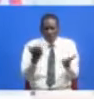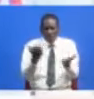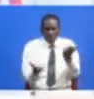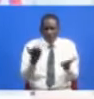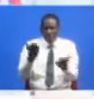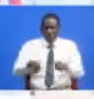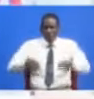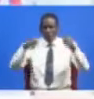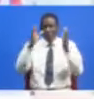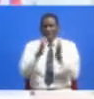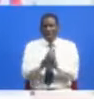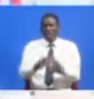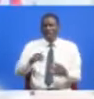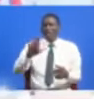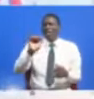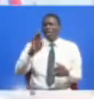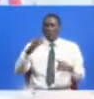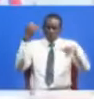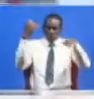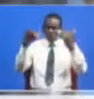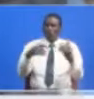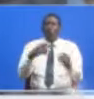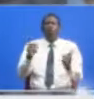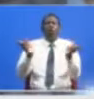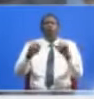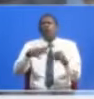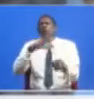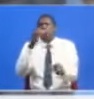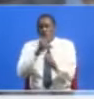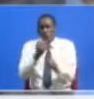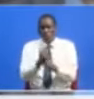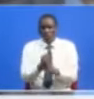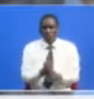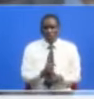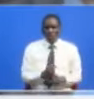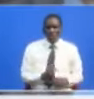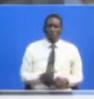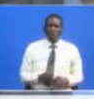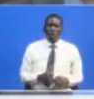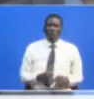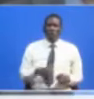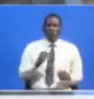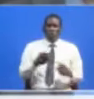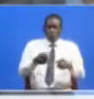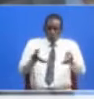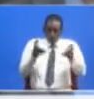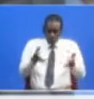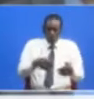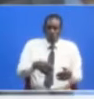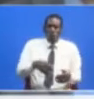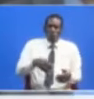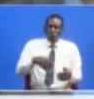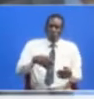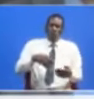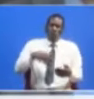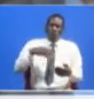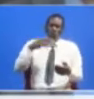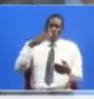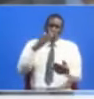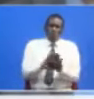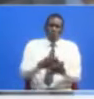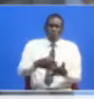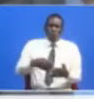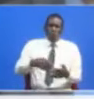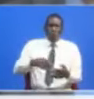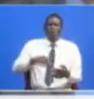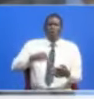wataalamu wa maabara ambao wanashindwa kuripoti kazini. Kiambu shall with immediate effect cease third party deductions